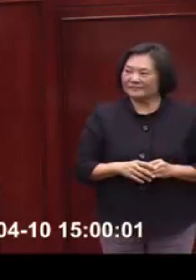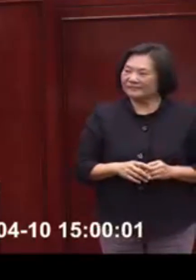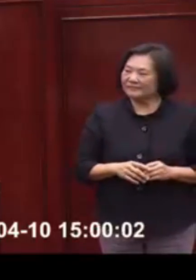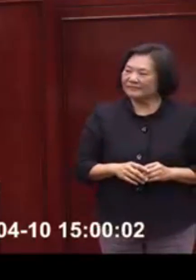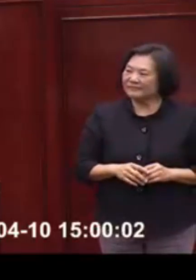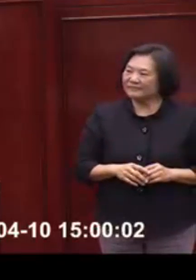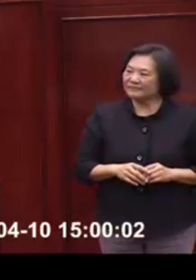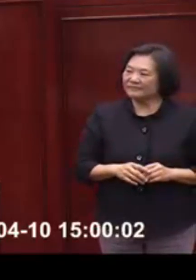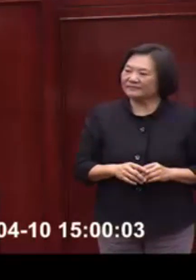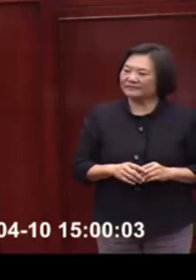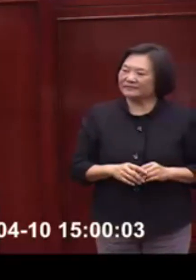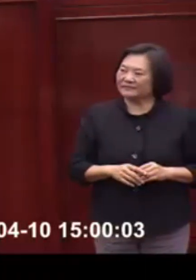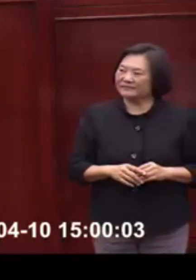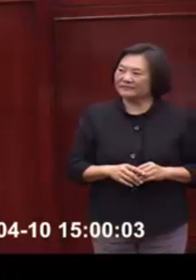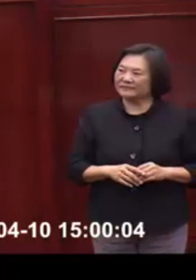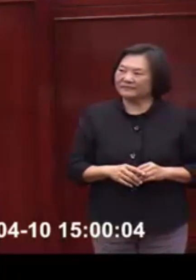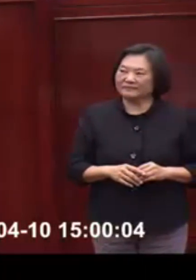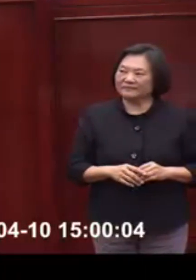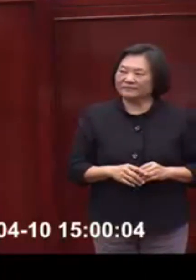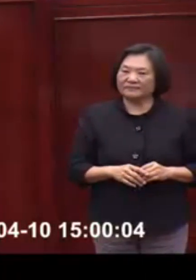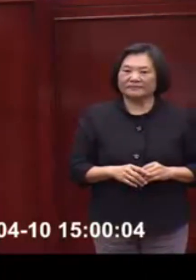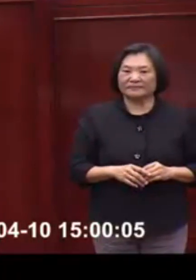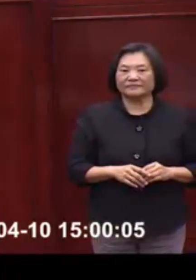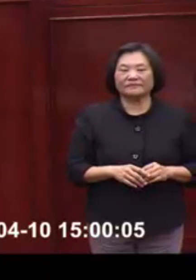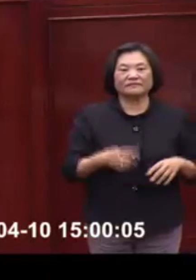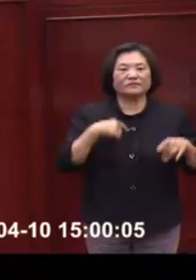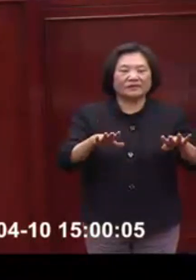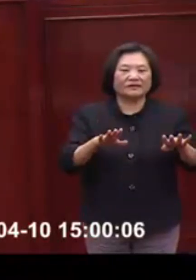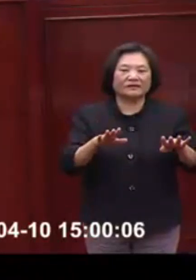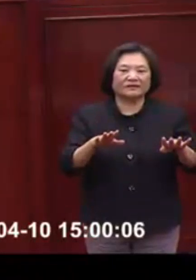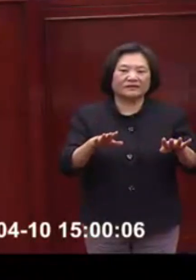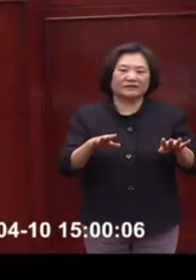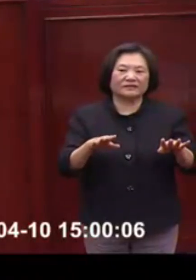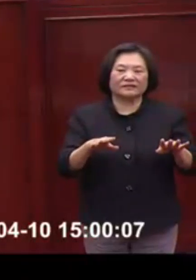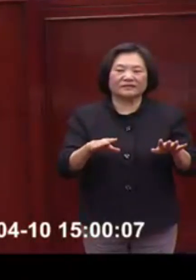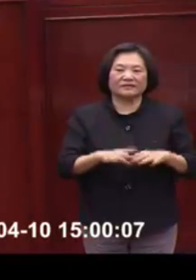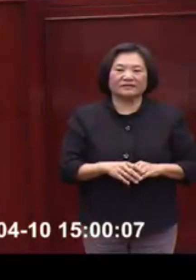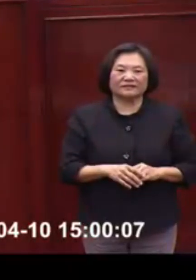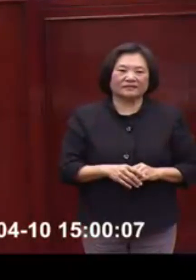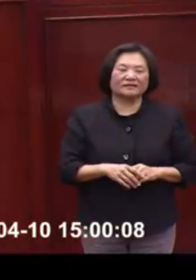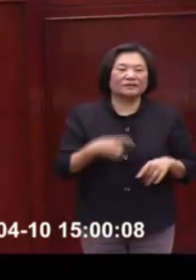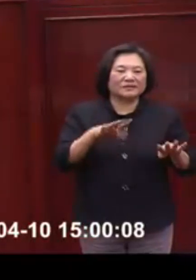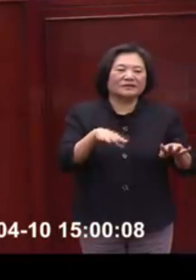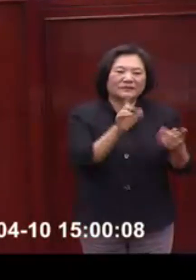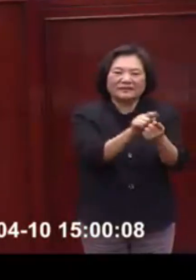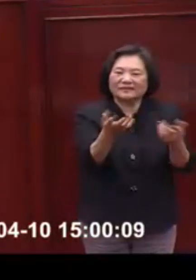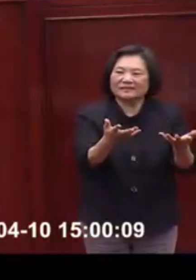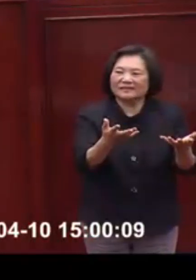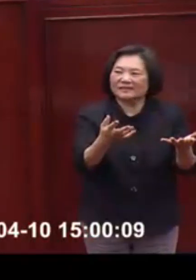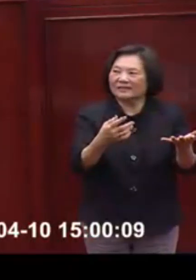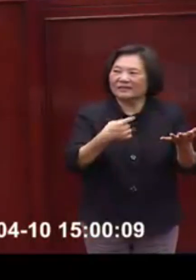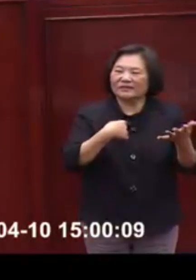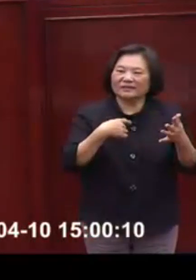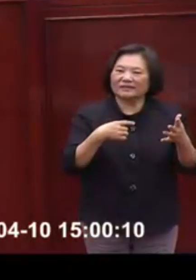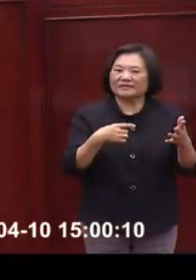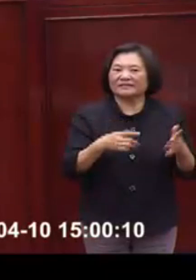这个大姐，因为我在我不好意思，因为我在2014年我就走过一次，你知道吗？所以这个是